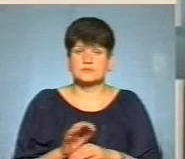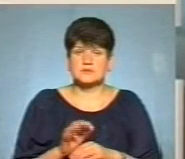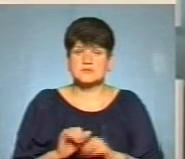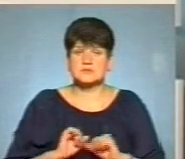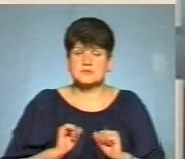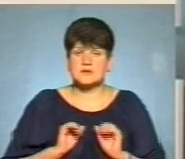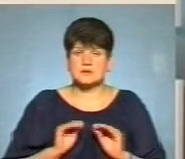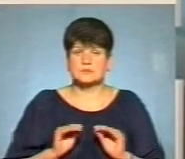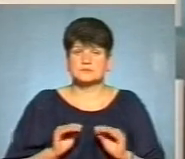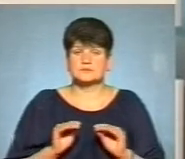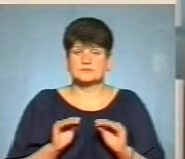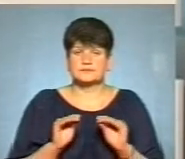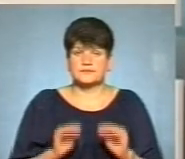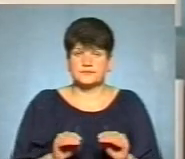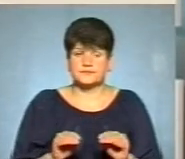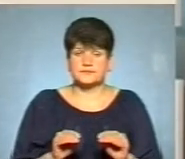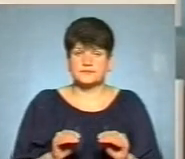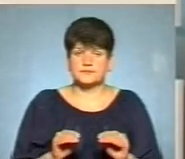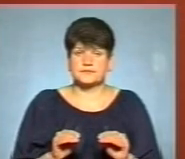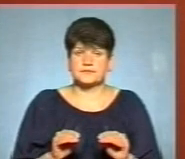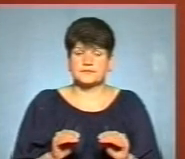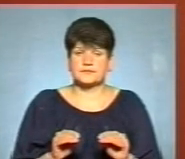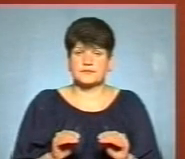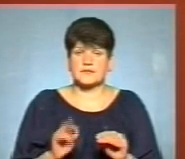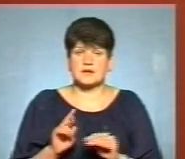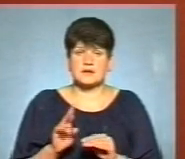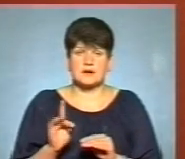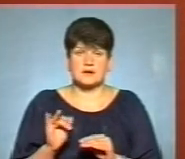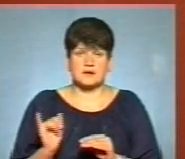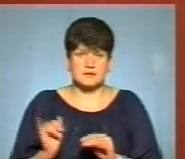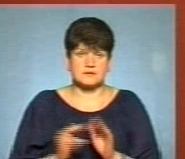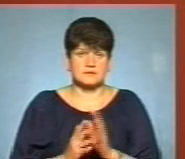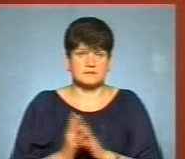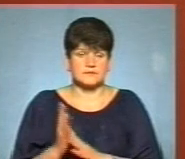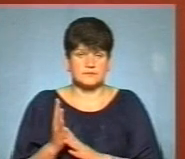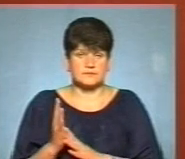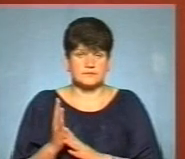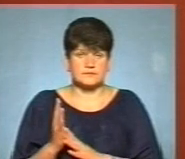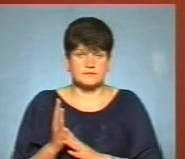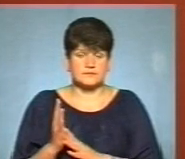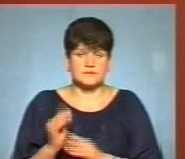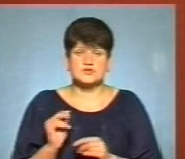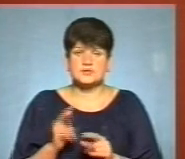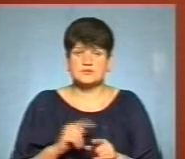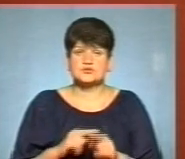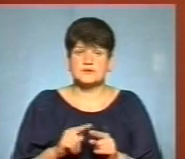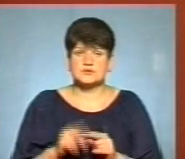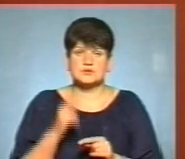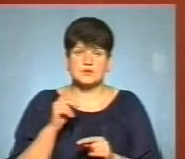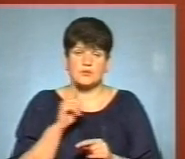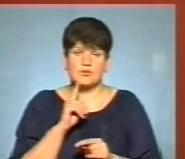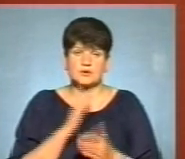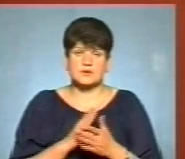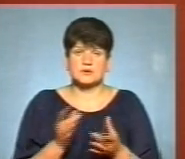стараються висівати певні ось такі ярі культури, ну, чим швидше, поки є волога в